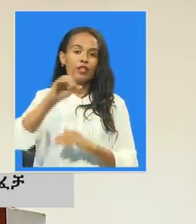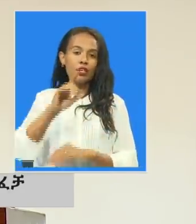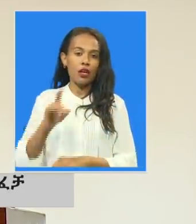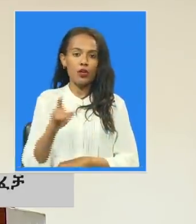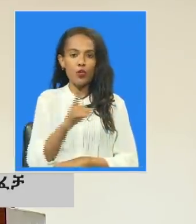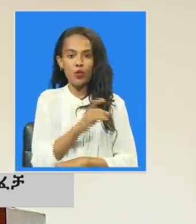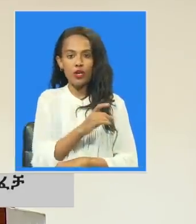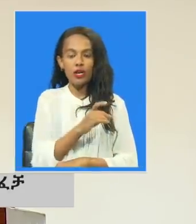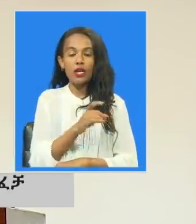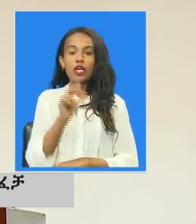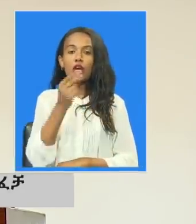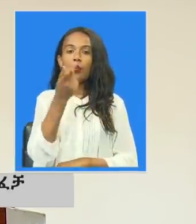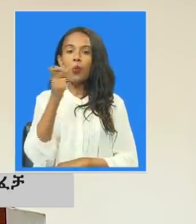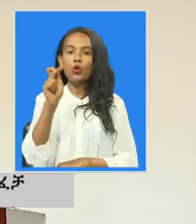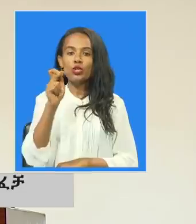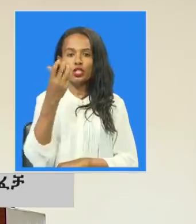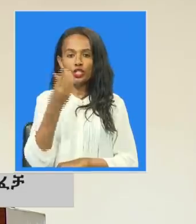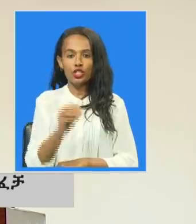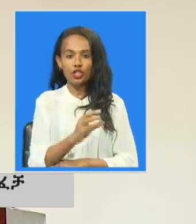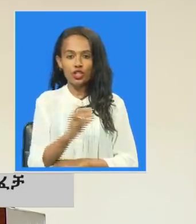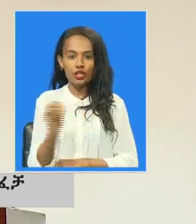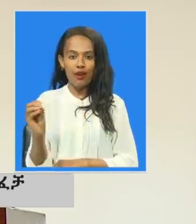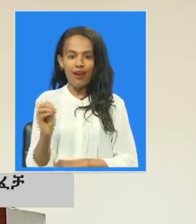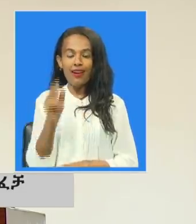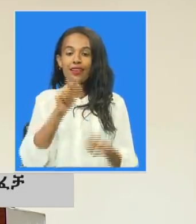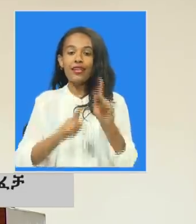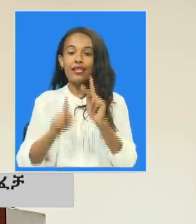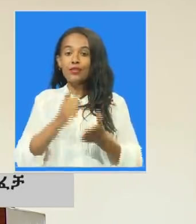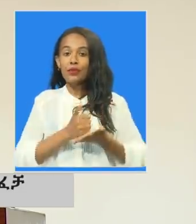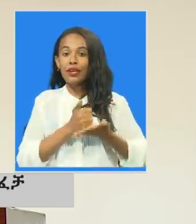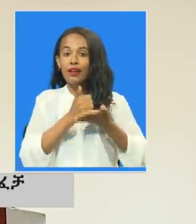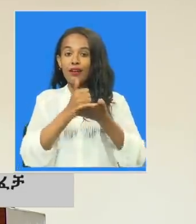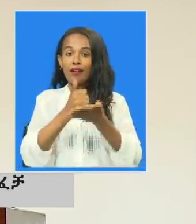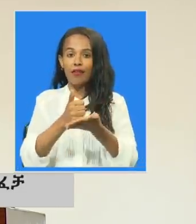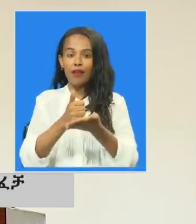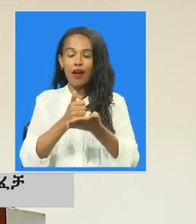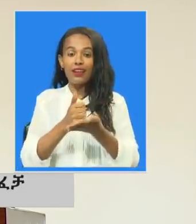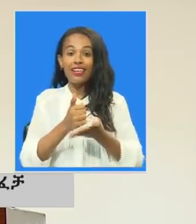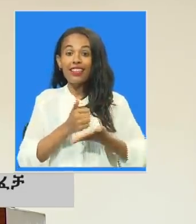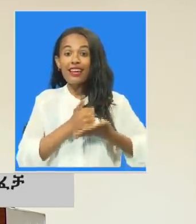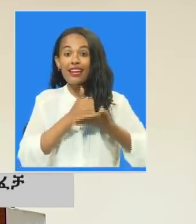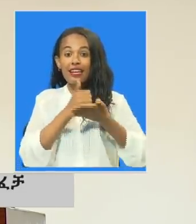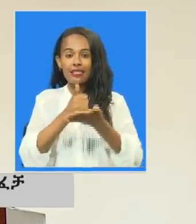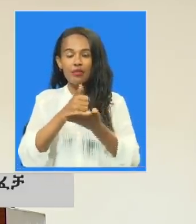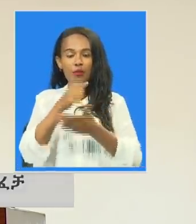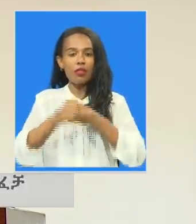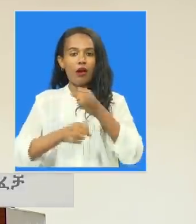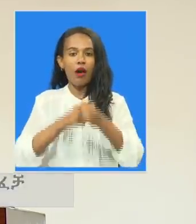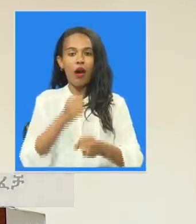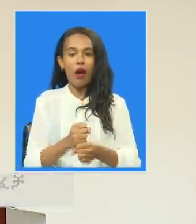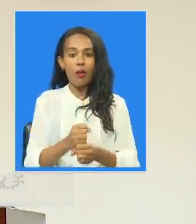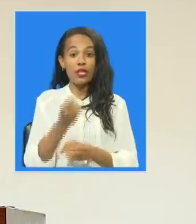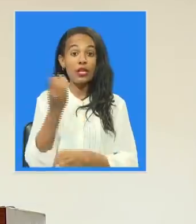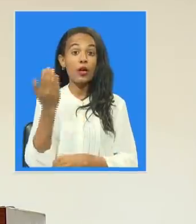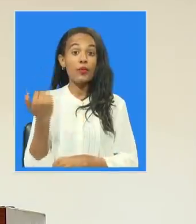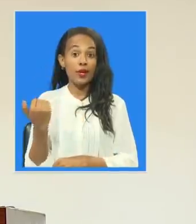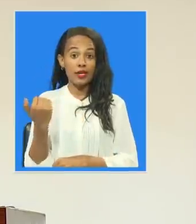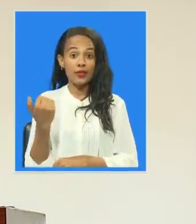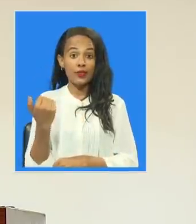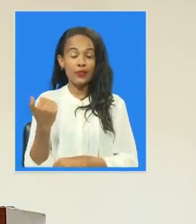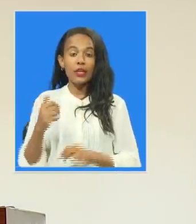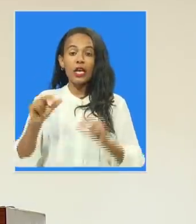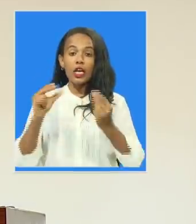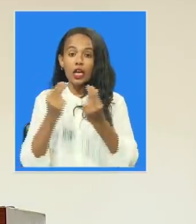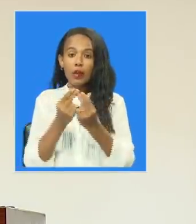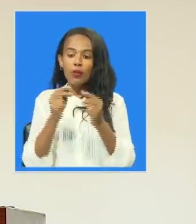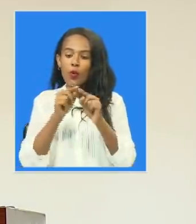የሆነ የቦንድ ግዥና የህዝብ እርዳታ የተለገሰበት ዓመት ነበር። ከቢሮ